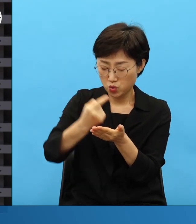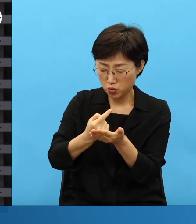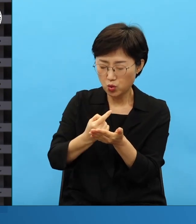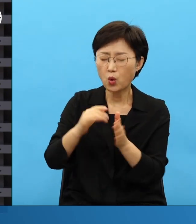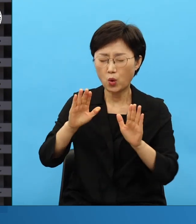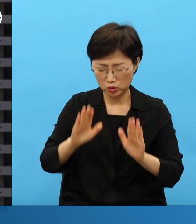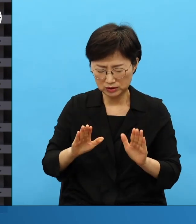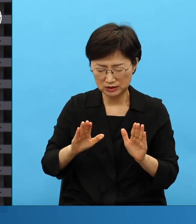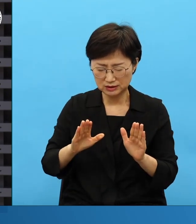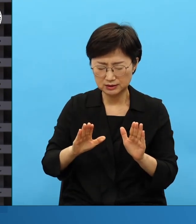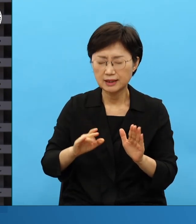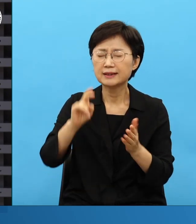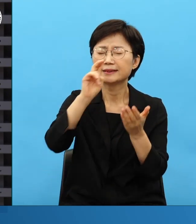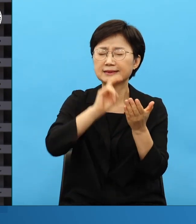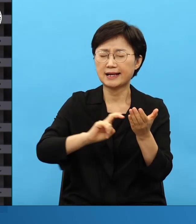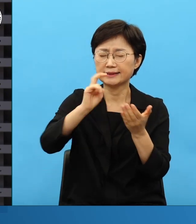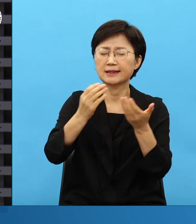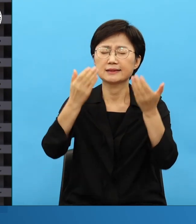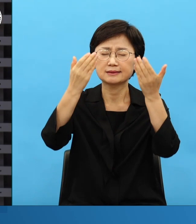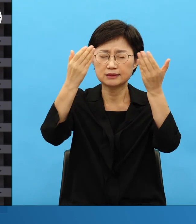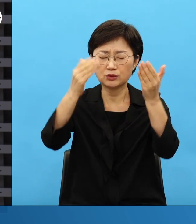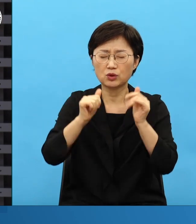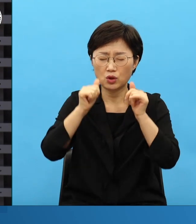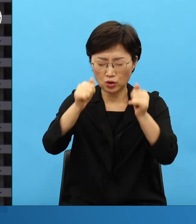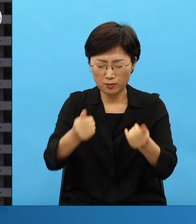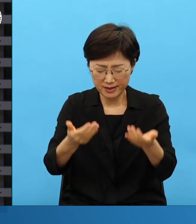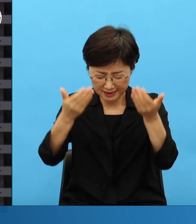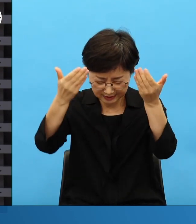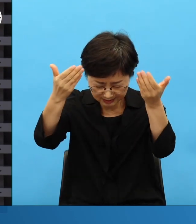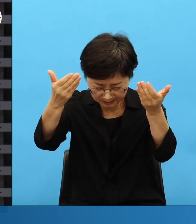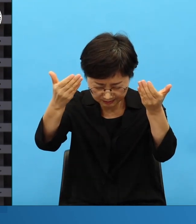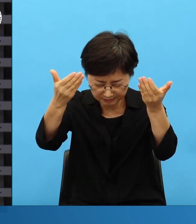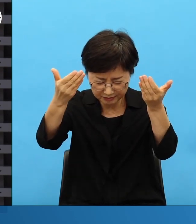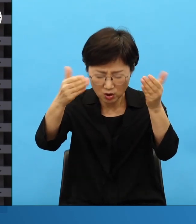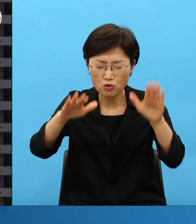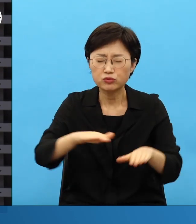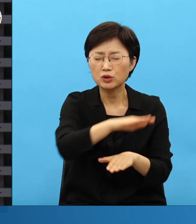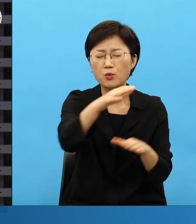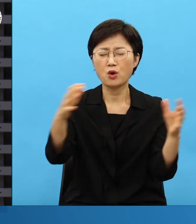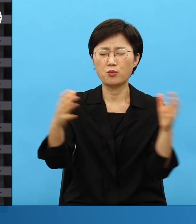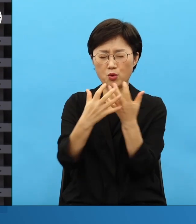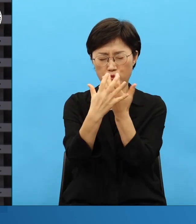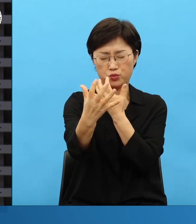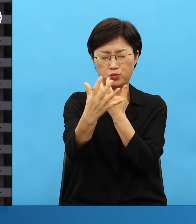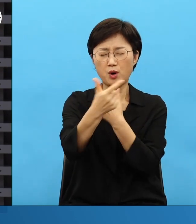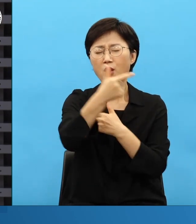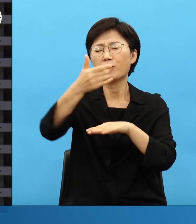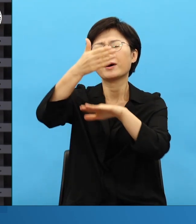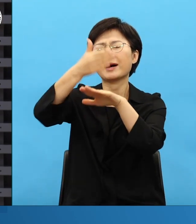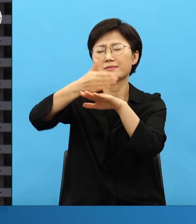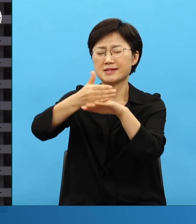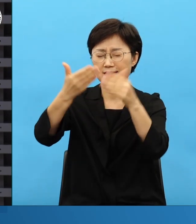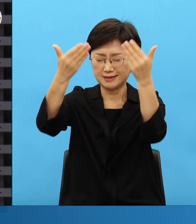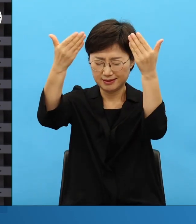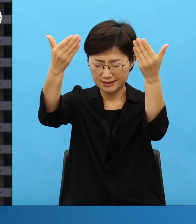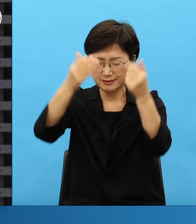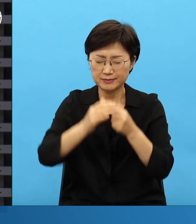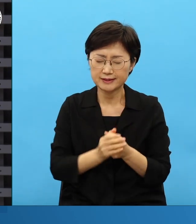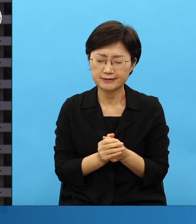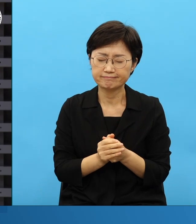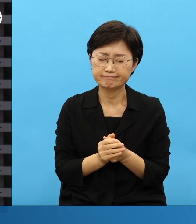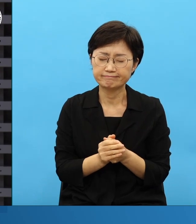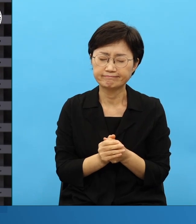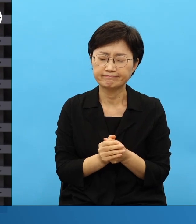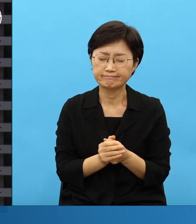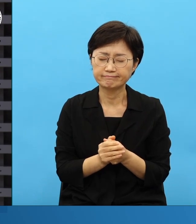성탄절의 찬양과 경배로 예배드리며 감사드립니다. We thank you that we can give our praise and adoration on this Christmas day, the day that Jesus Christ came into the